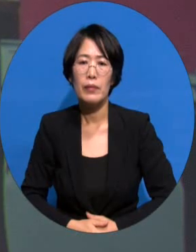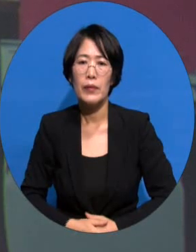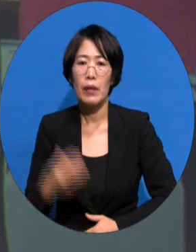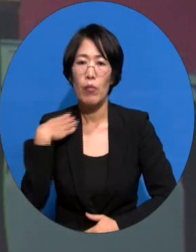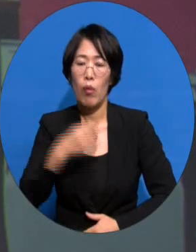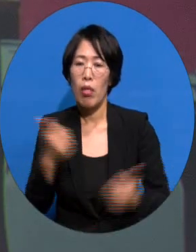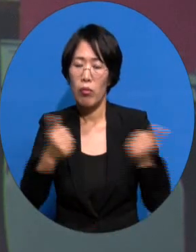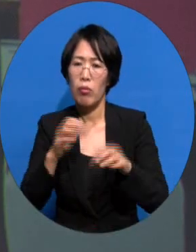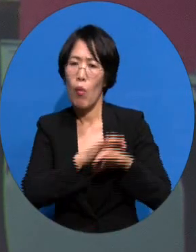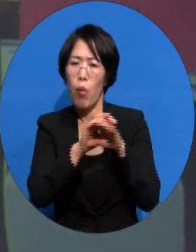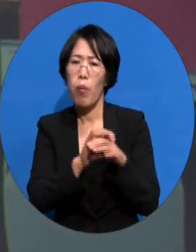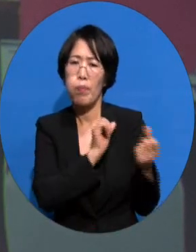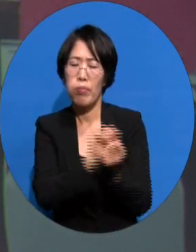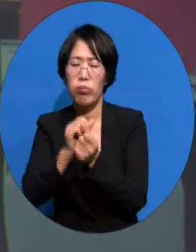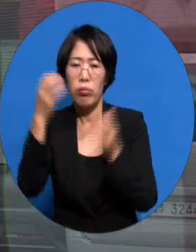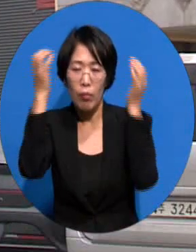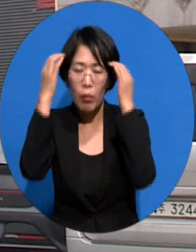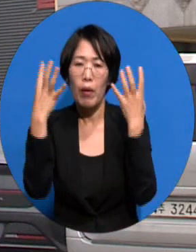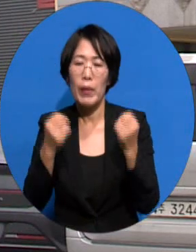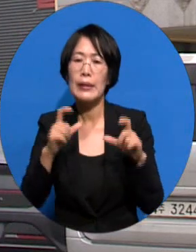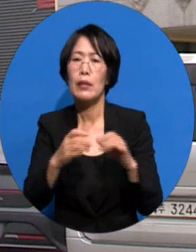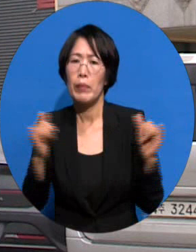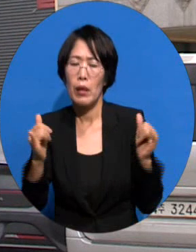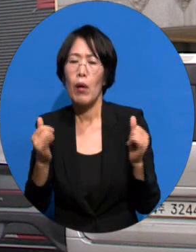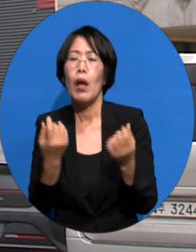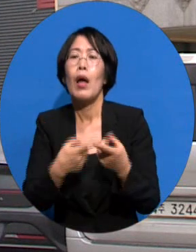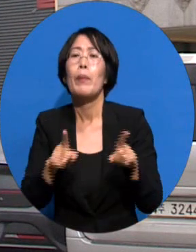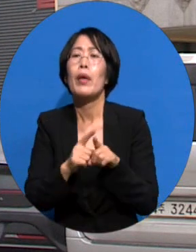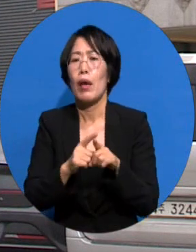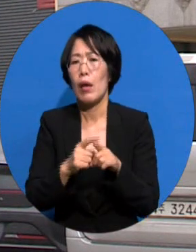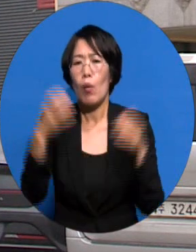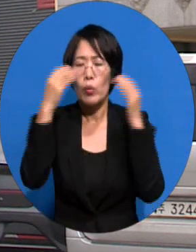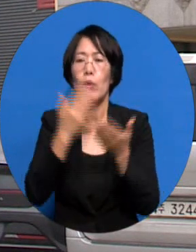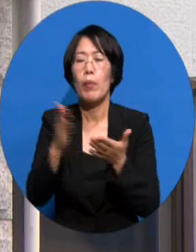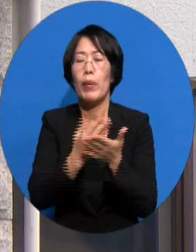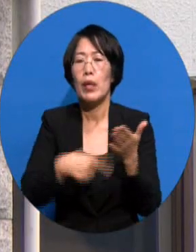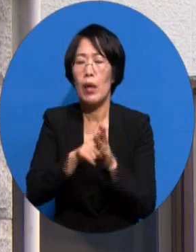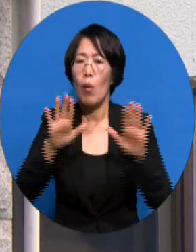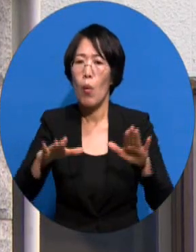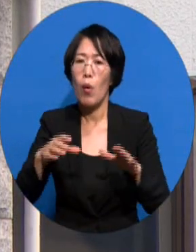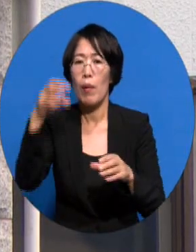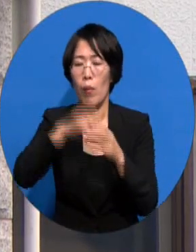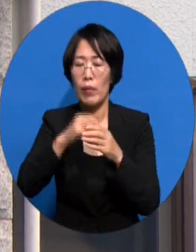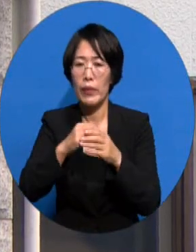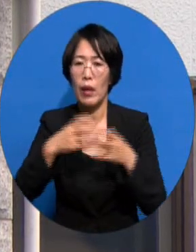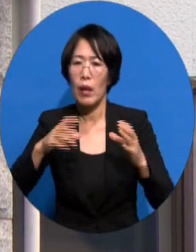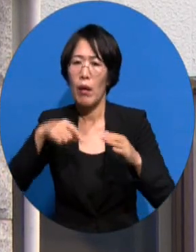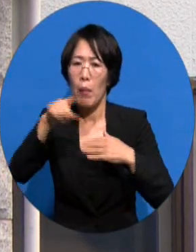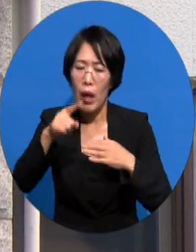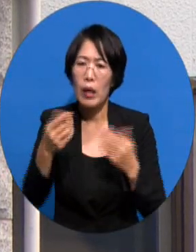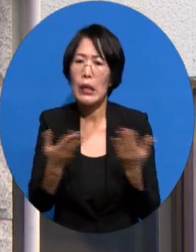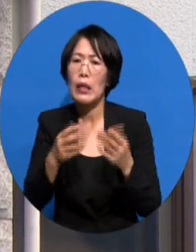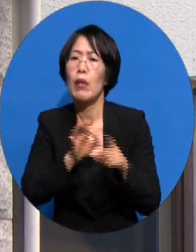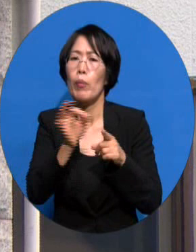무한군 의회는 코로나19 장기화로 어려움을 겪고 있는 군민들과 고통을 분담하기 위해 올해 편성된 공무국외 출장